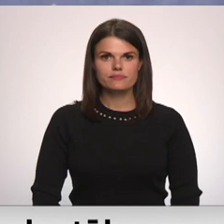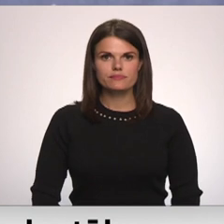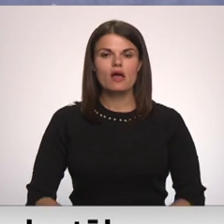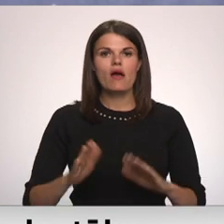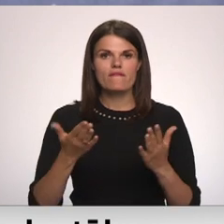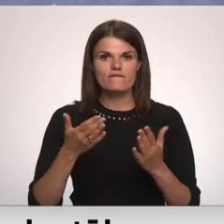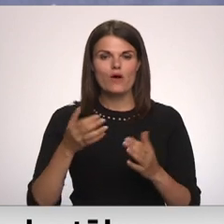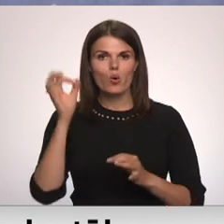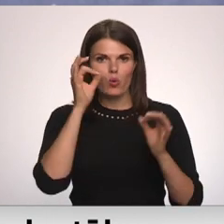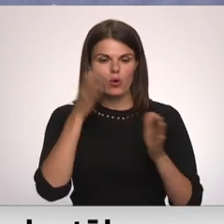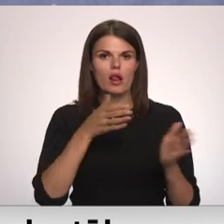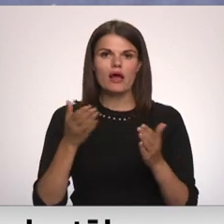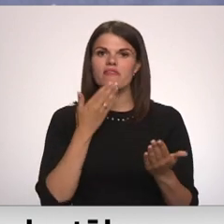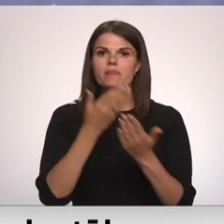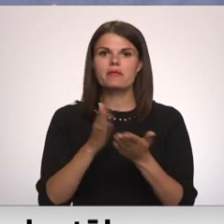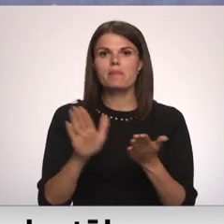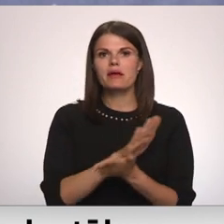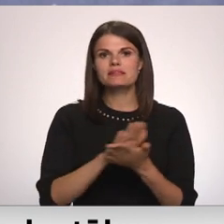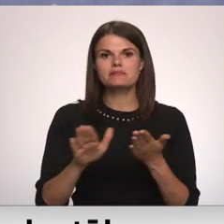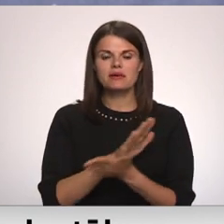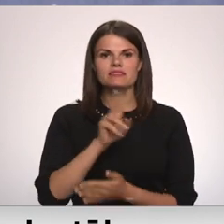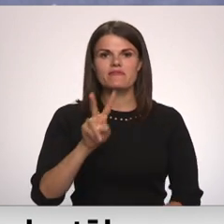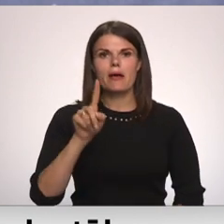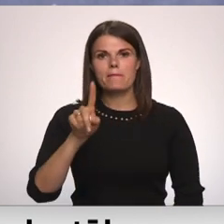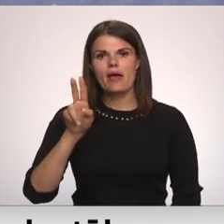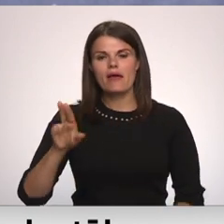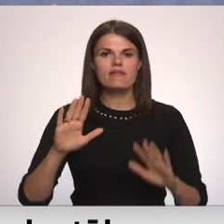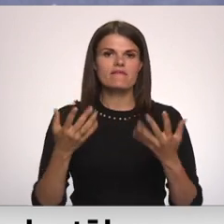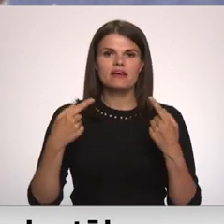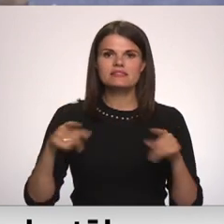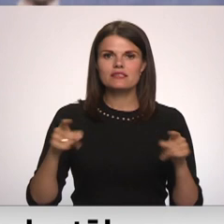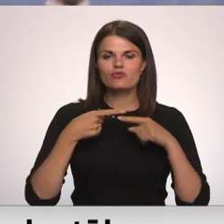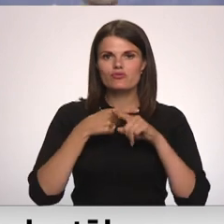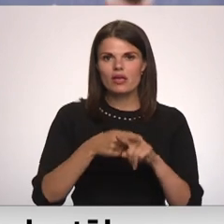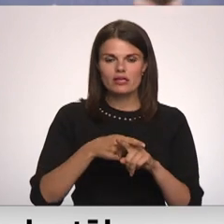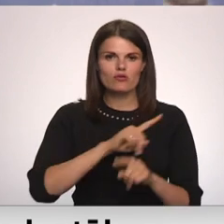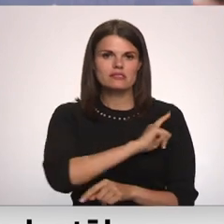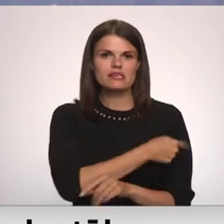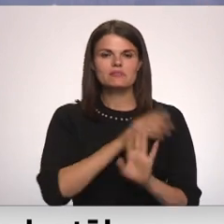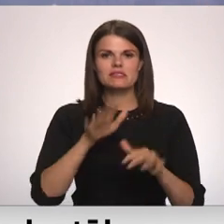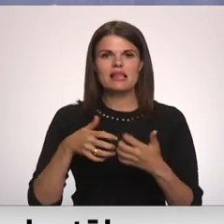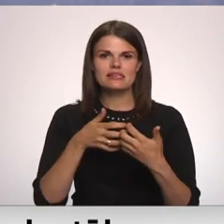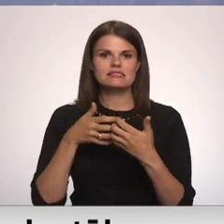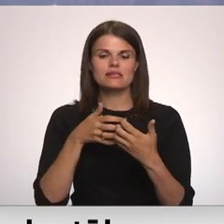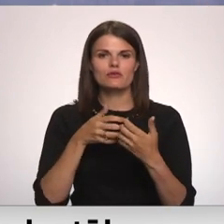Vai Google ir gatavs piedāvāt bezmaksas VPN vai citus tehnoloģiskus rīkus, lai cīnītos ar